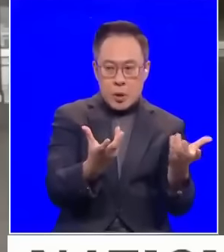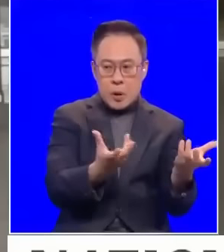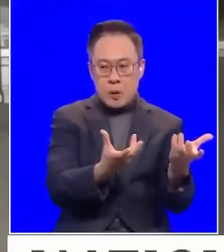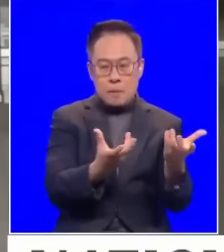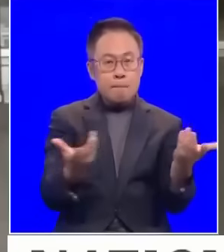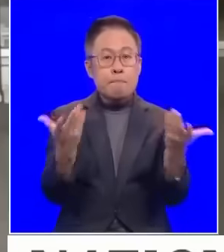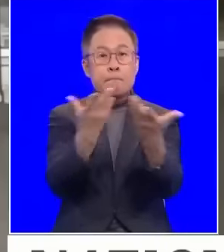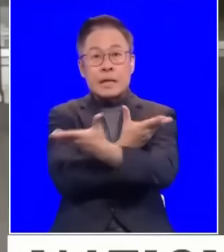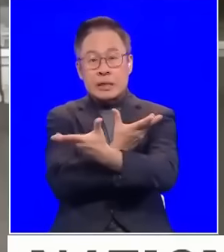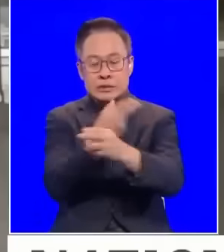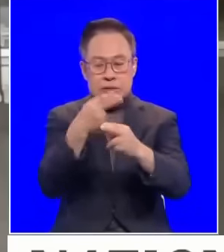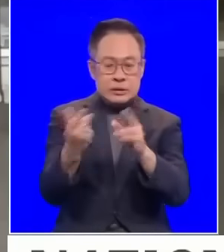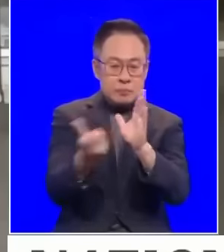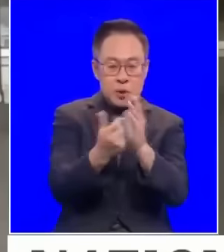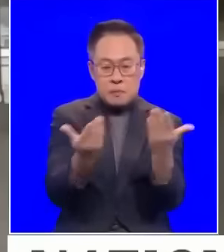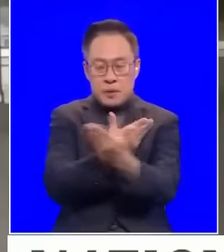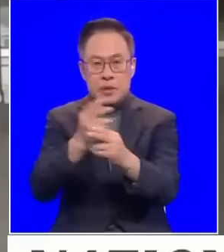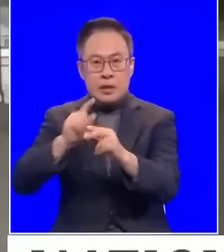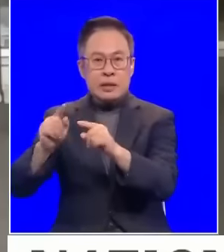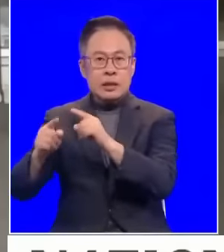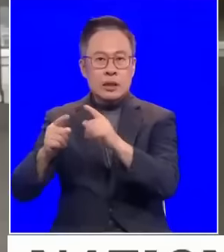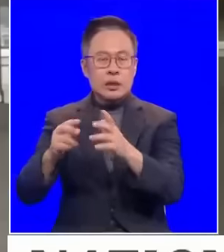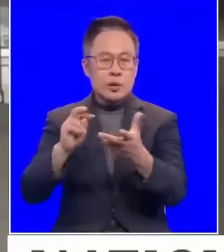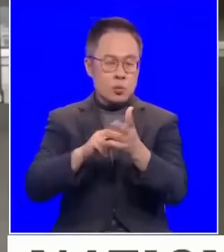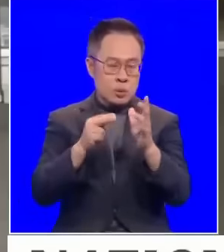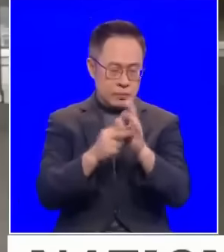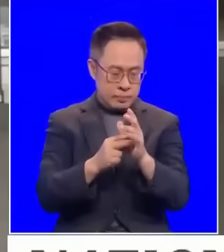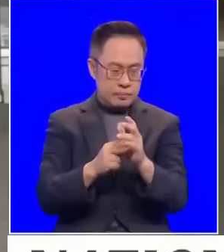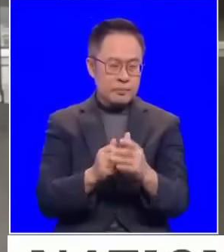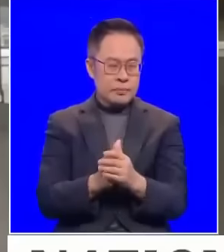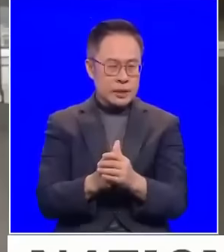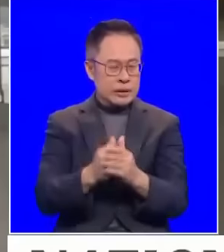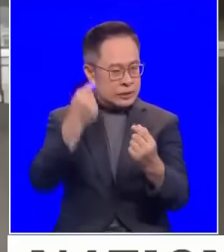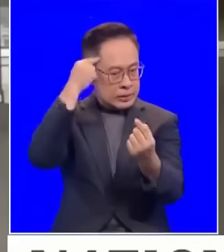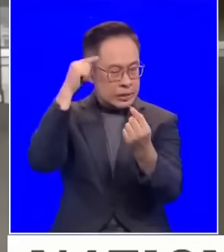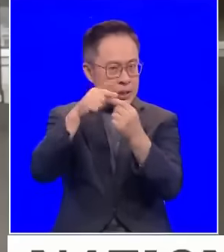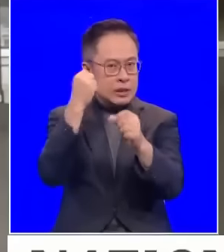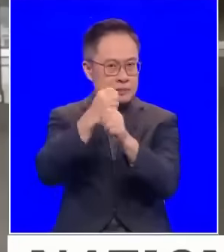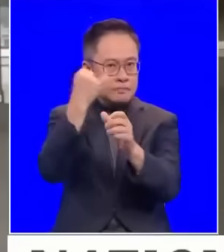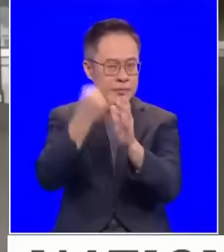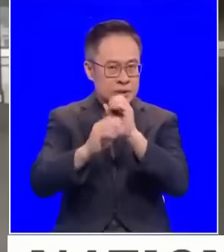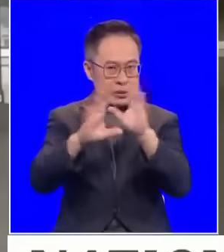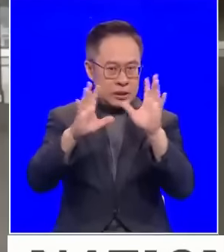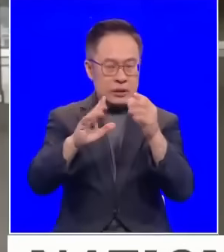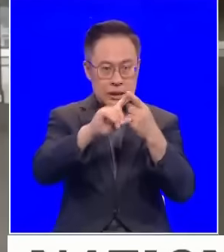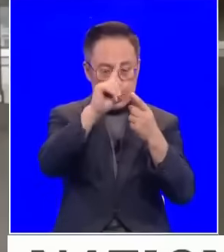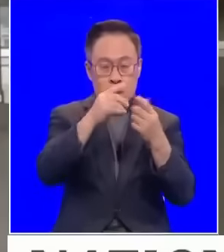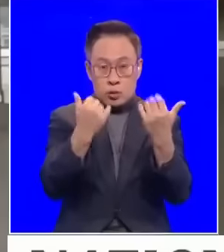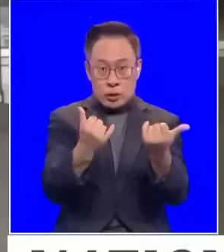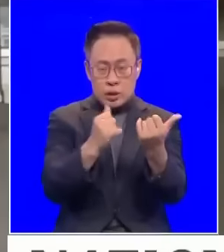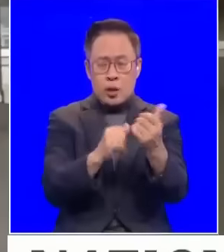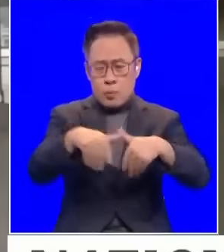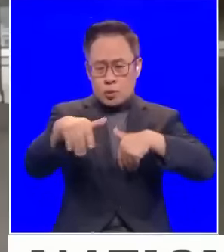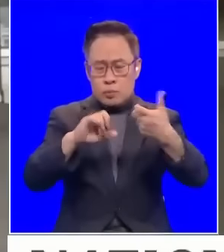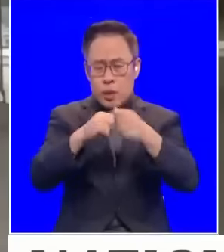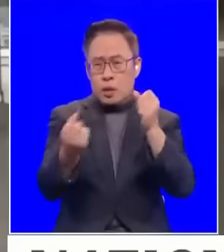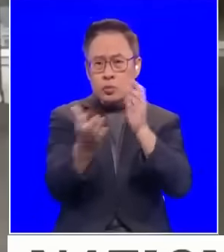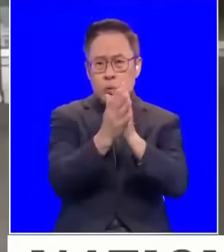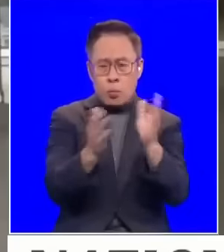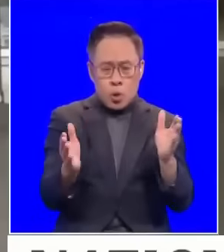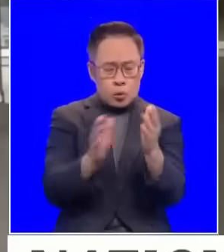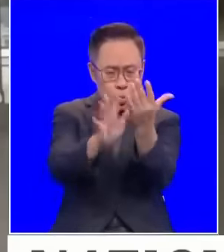ที่กองบัญชาการตำรวจสอบสวนกลางตอนนี้ก็มีมากกว่า 3,000 คนแล้วแต่ถ้าเกิดรวมทั่วประเทศเนี่ยก็ประมาณ 6,000 กว่าคนนะคะมูลค่าความเสียห